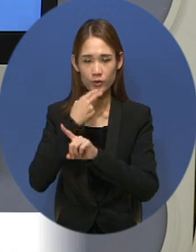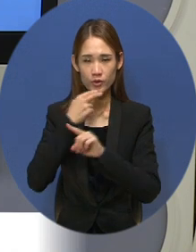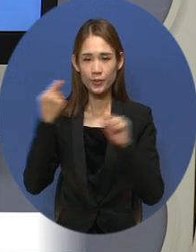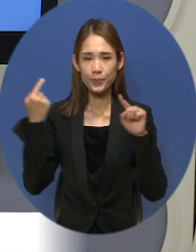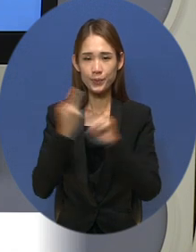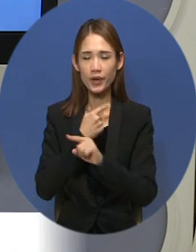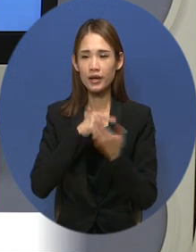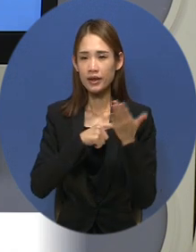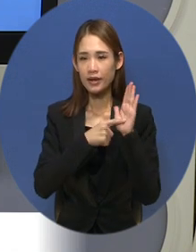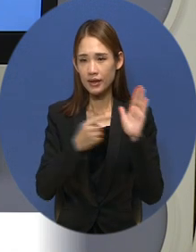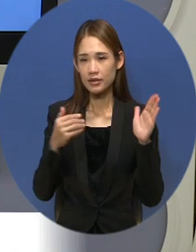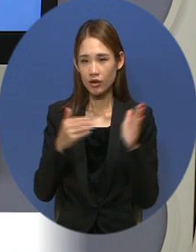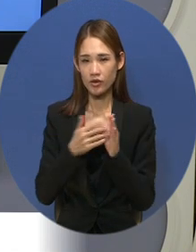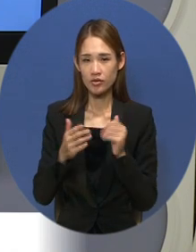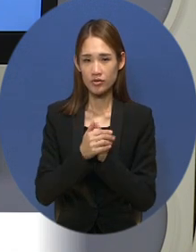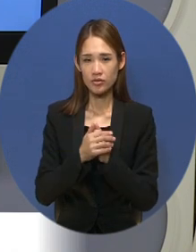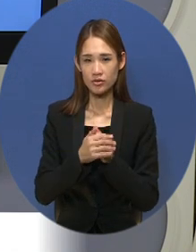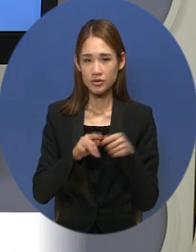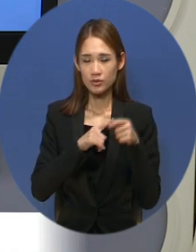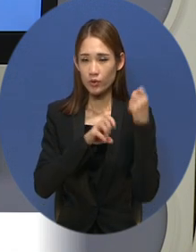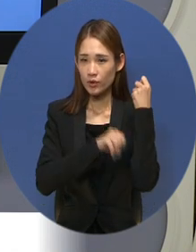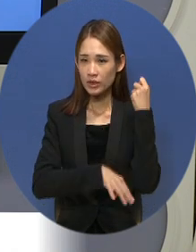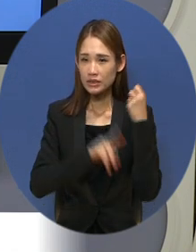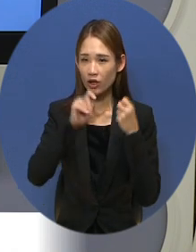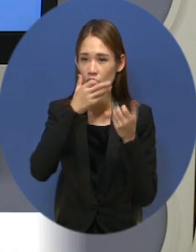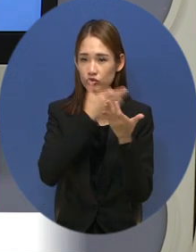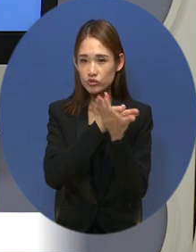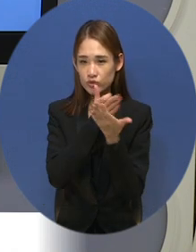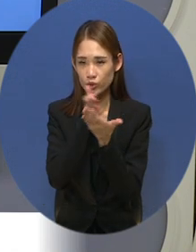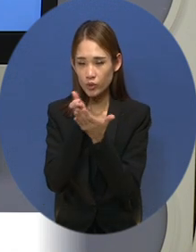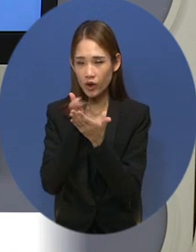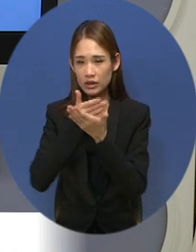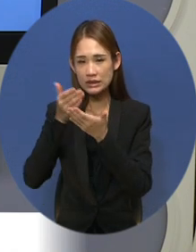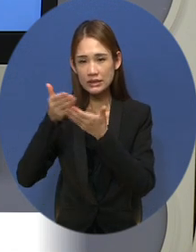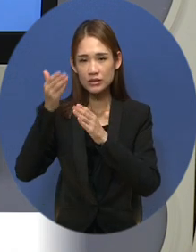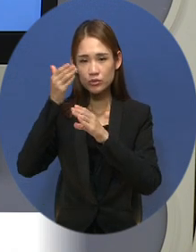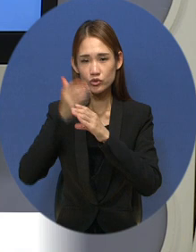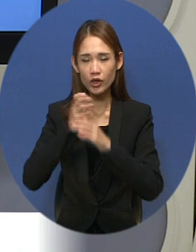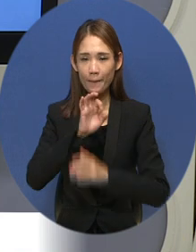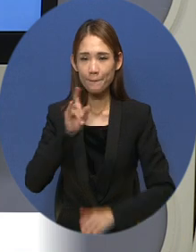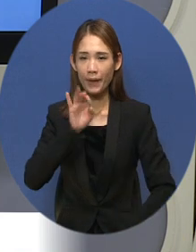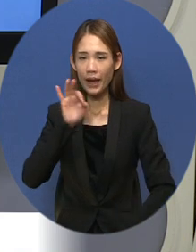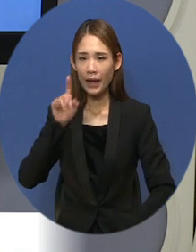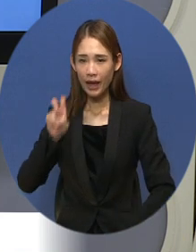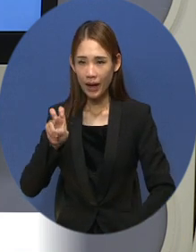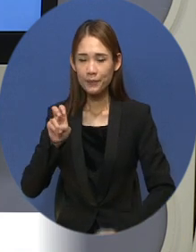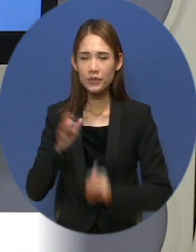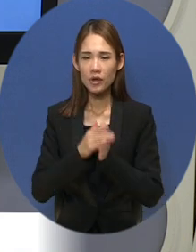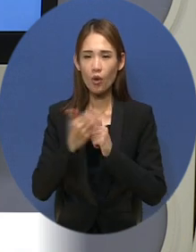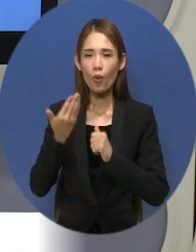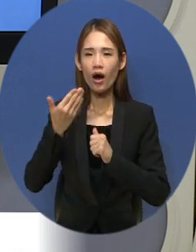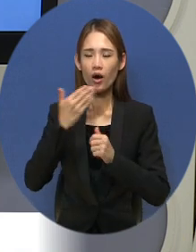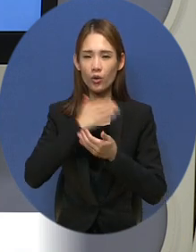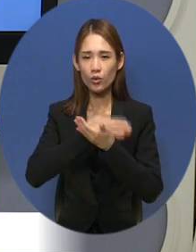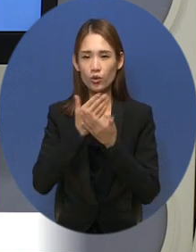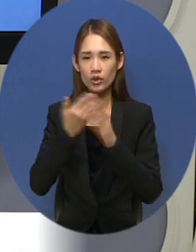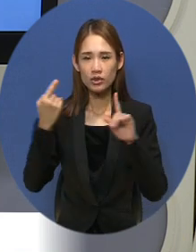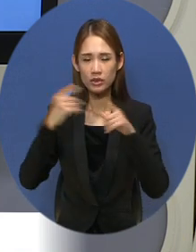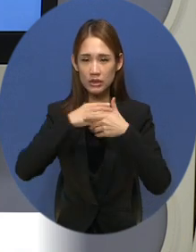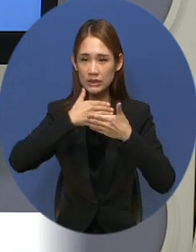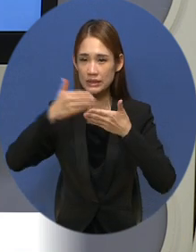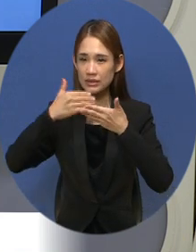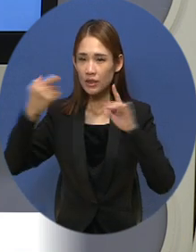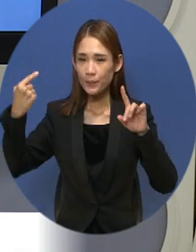정했습니다 우선 기존 12종의 경고 그림 중 태안 등 9종의 경고 그림은 변경하고